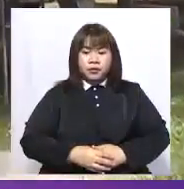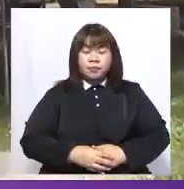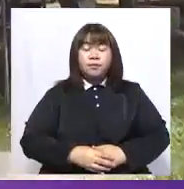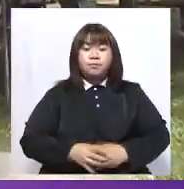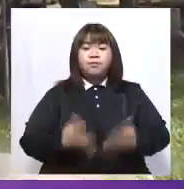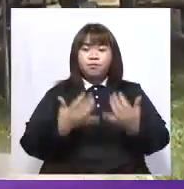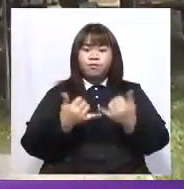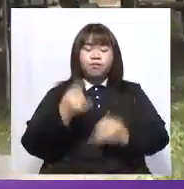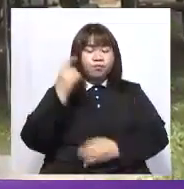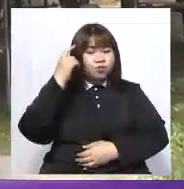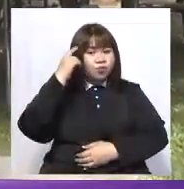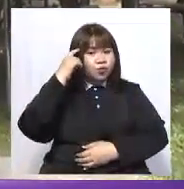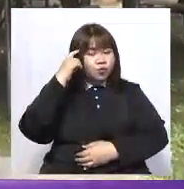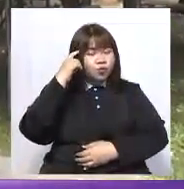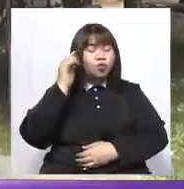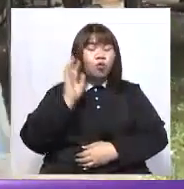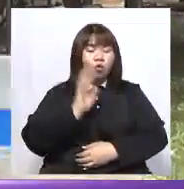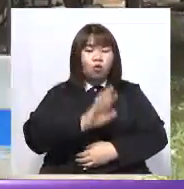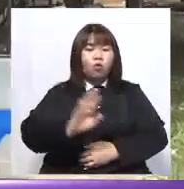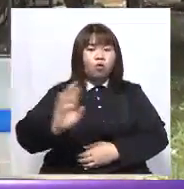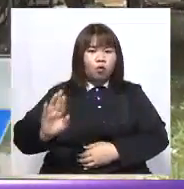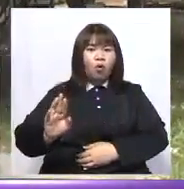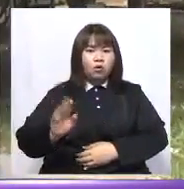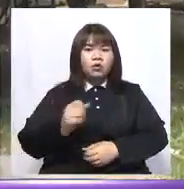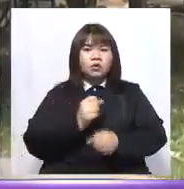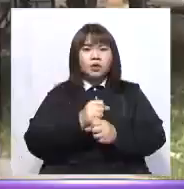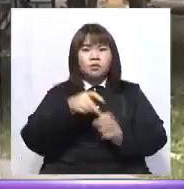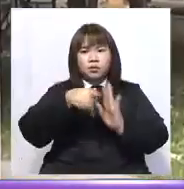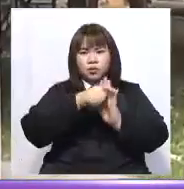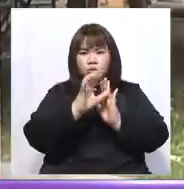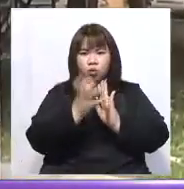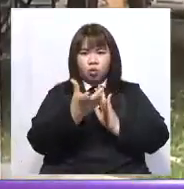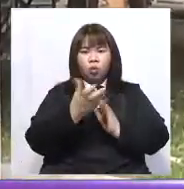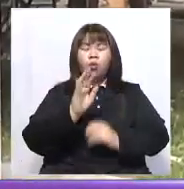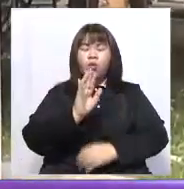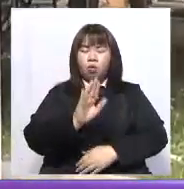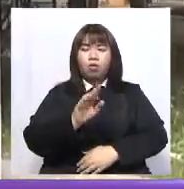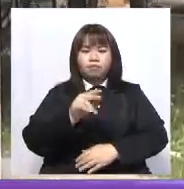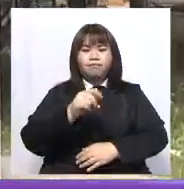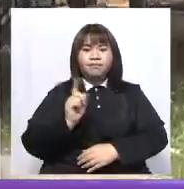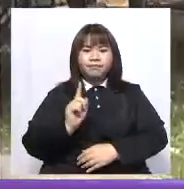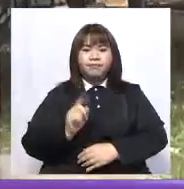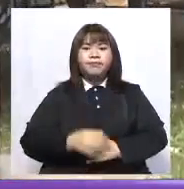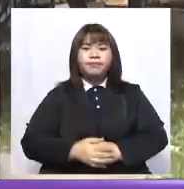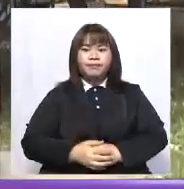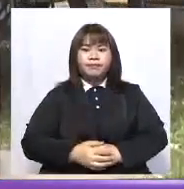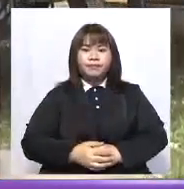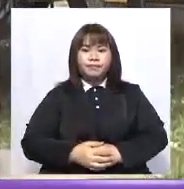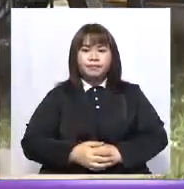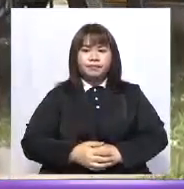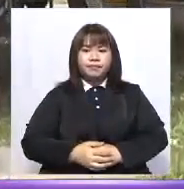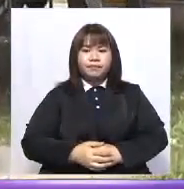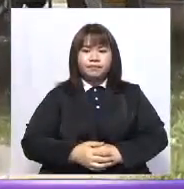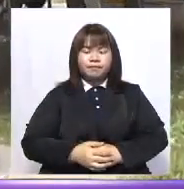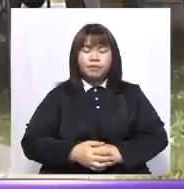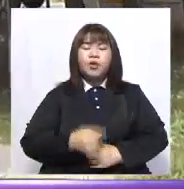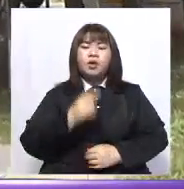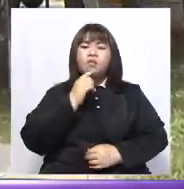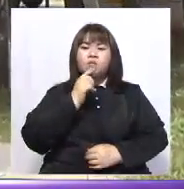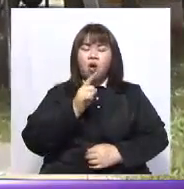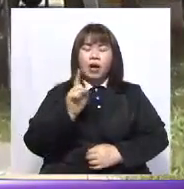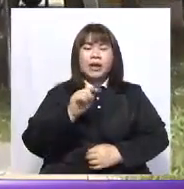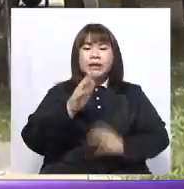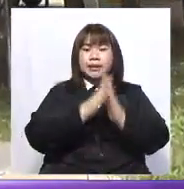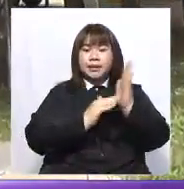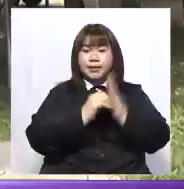ก็ได้รับทราบคำตอบกันแล้วนะครับว่าสถานการณ์ของโรคพิษสุนัขบ้าในพื้นที่ของจังหวัดพิษณุโลกณตอนนี้จัดอยู่ในโซน